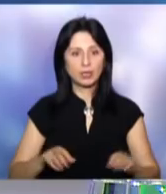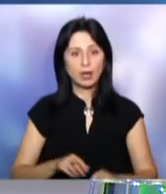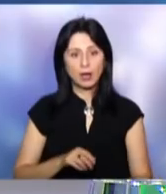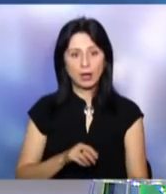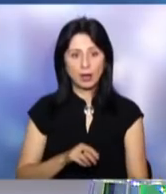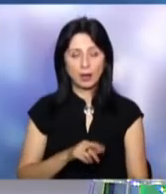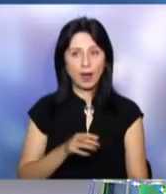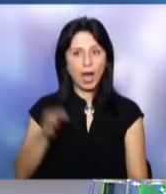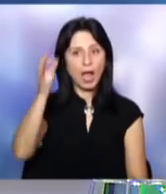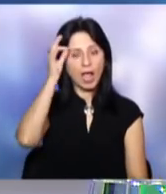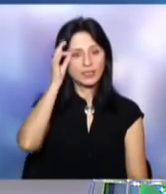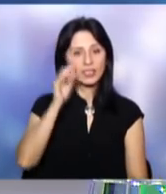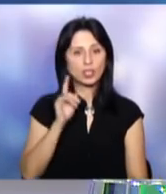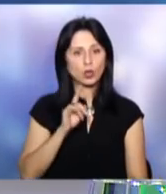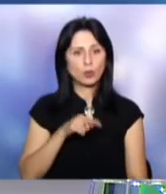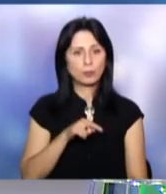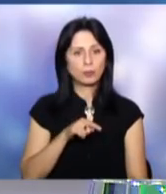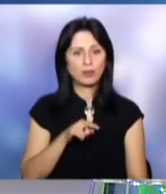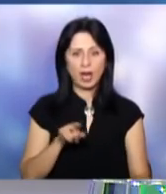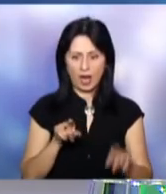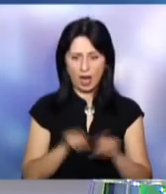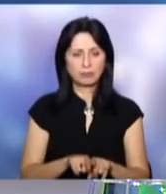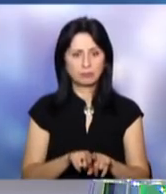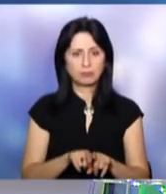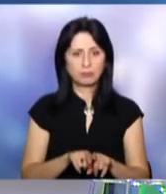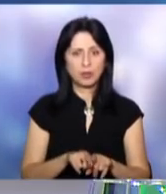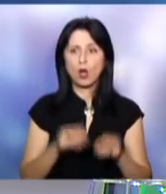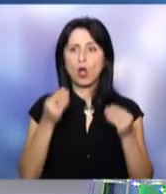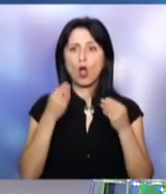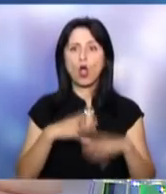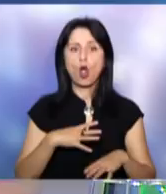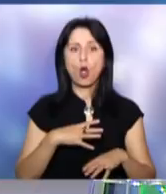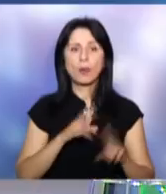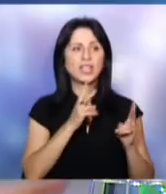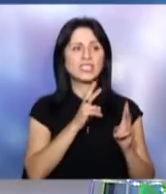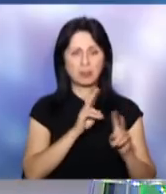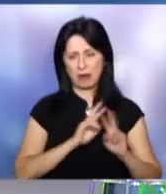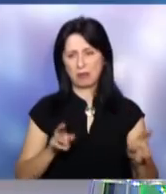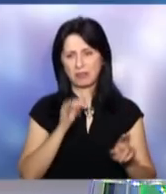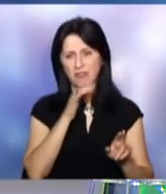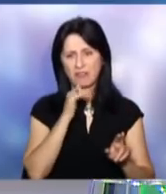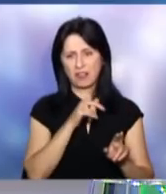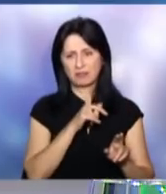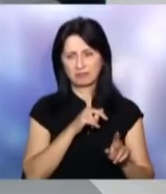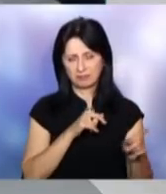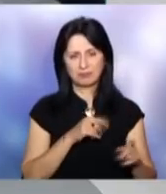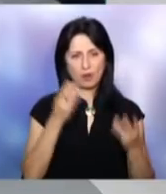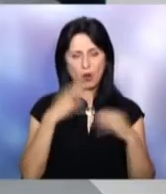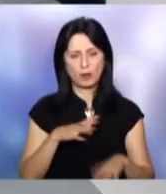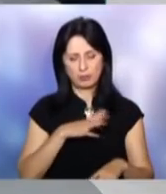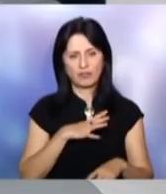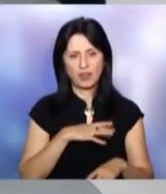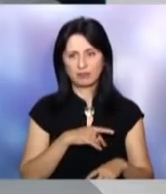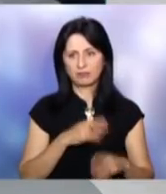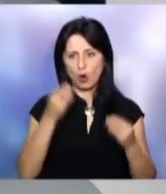მაგრამ გაახსენდა, რომ ასეთივე ოფლი ასხამს ცეკვის დროს, ეს მომეწონა მე. რომელიც